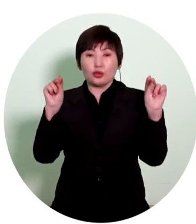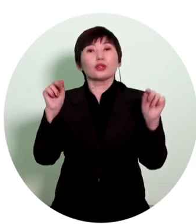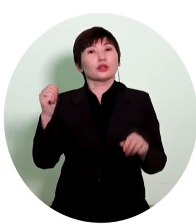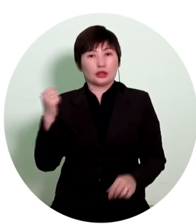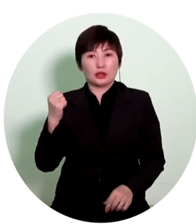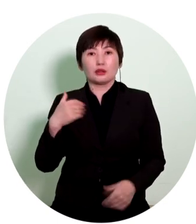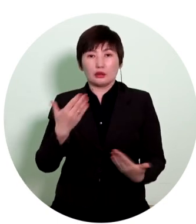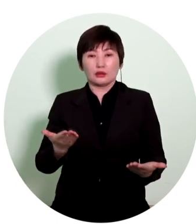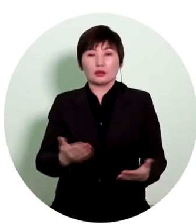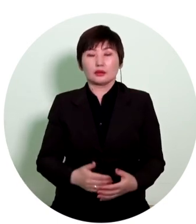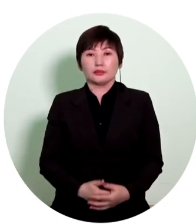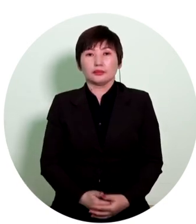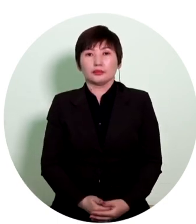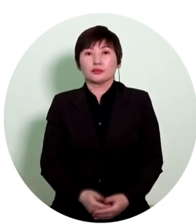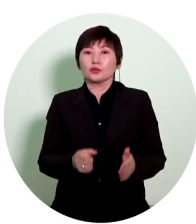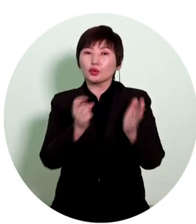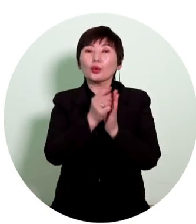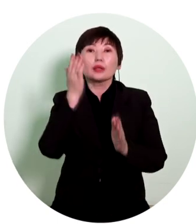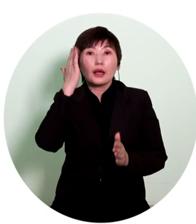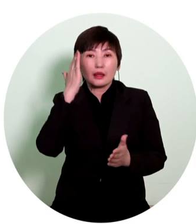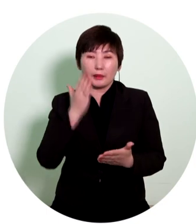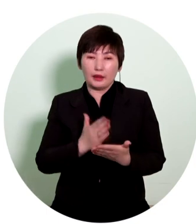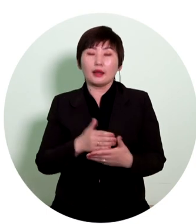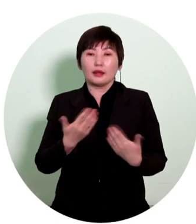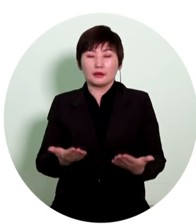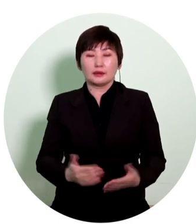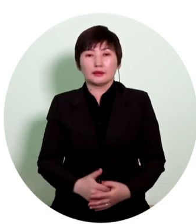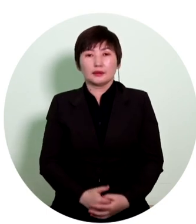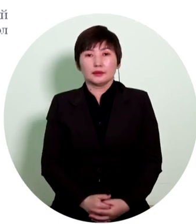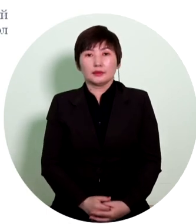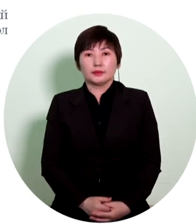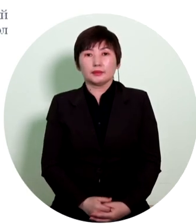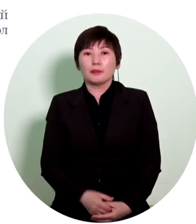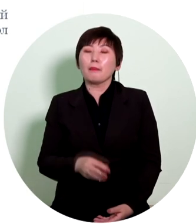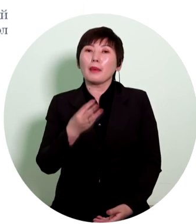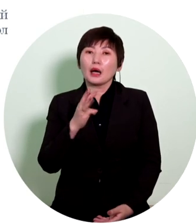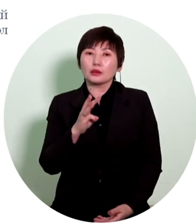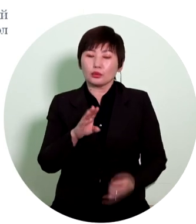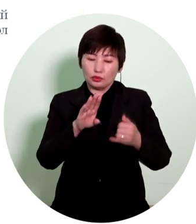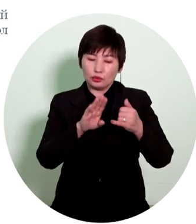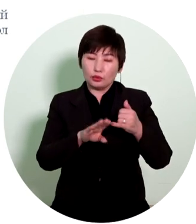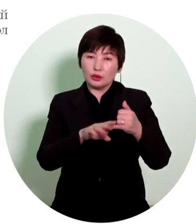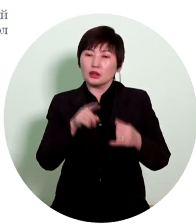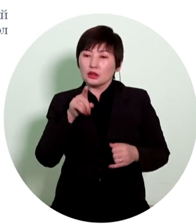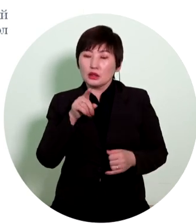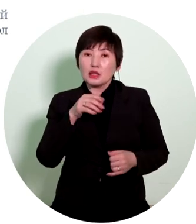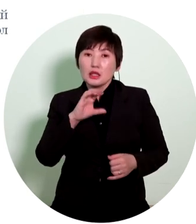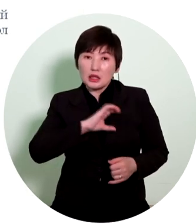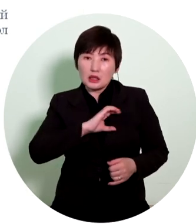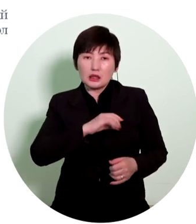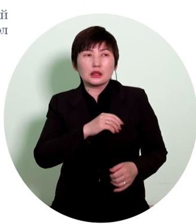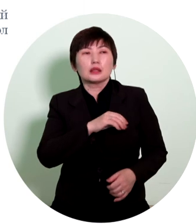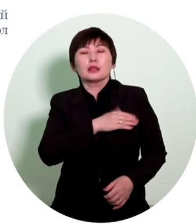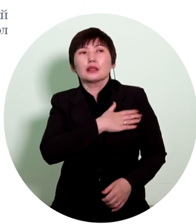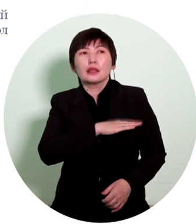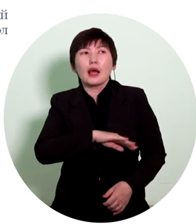томоор одоо холдуулах бас нэгэн чухал аргуудын нэг байдаг. Магадгүй сүүлийн үед чиний сэтгэл санаа тайван биш. Хин